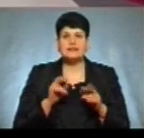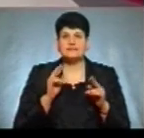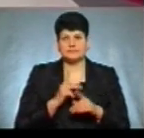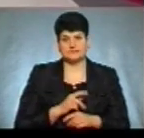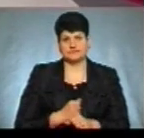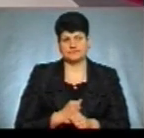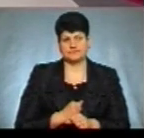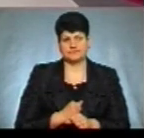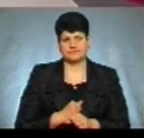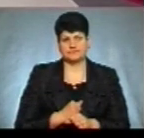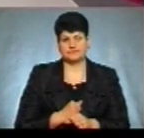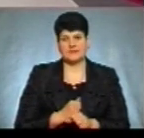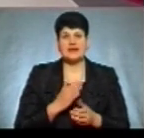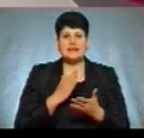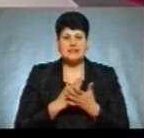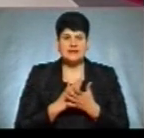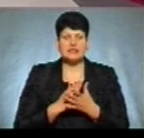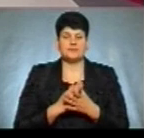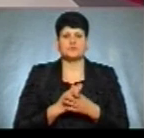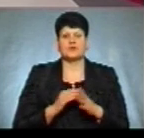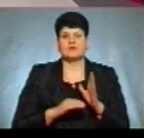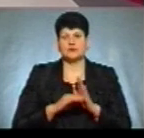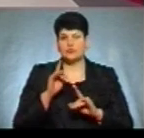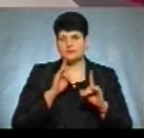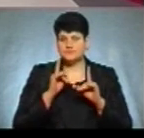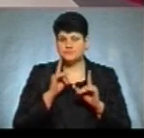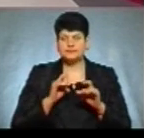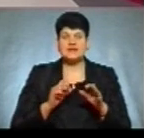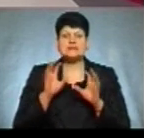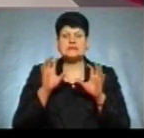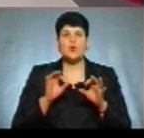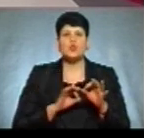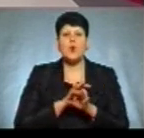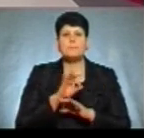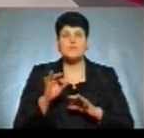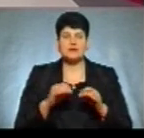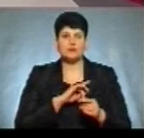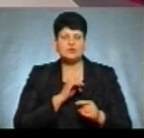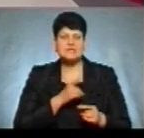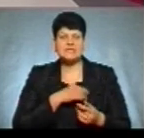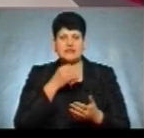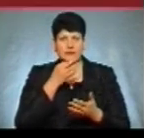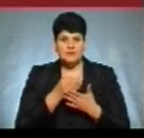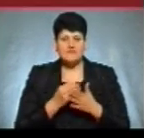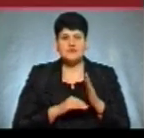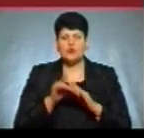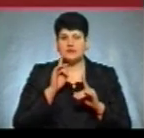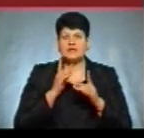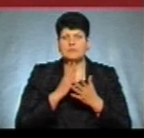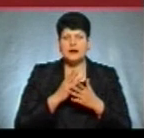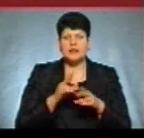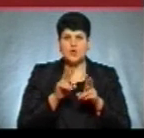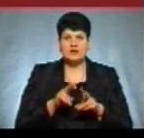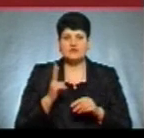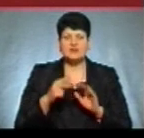Власне, у парламенті є законопроект про посилення відповідальності за підкуп виборців. Верховна Рада мала його розглянути ще 26 лютого, хоча